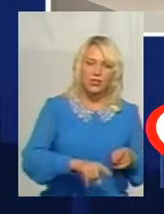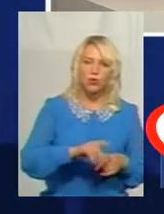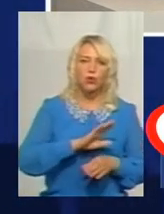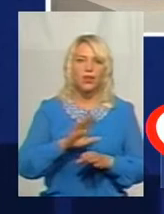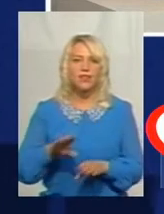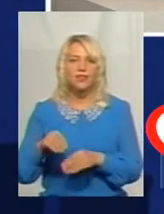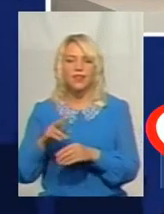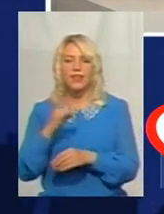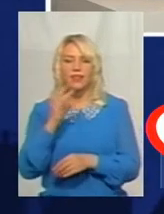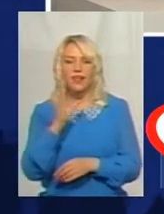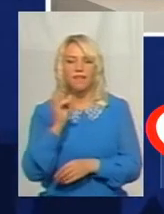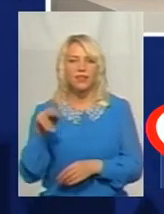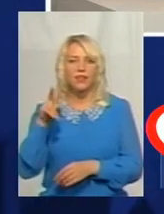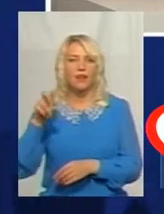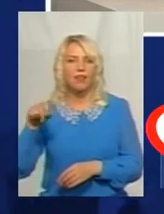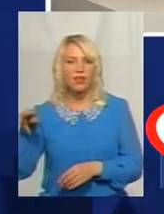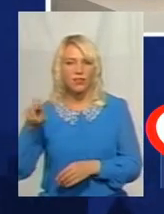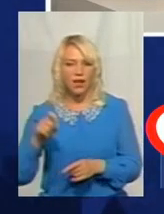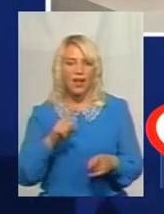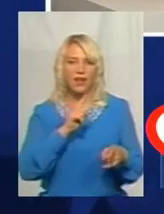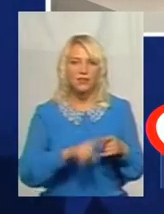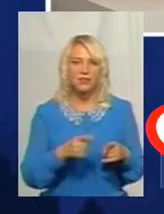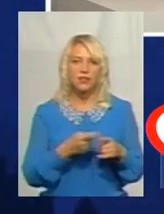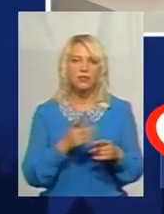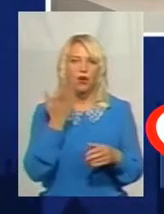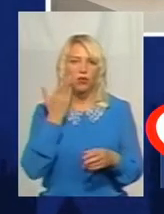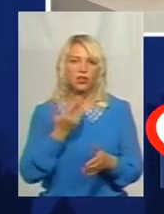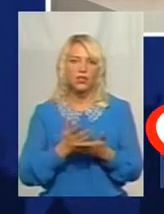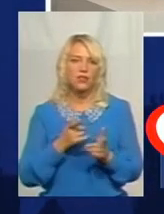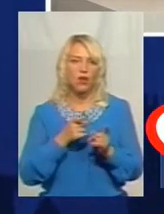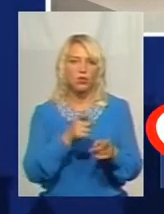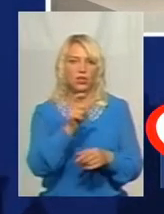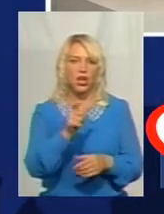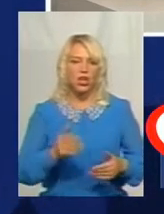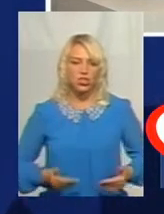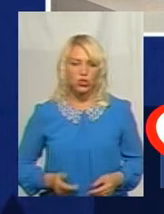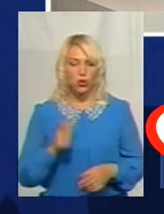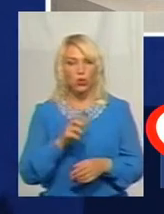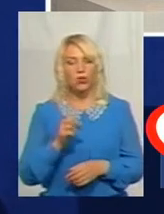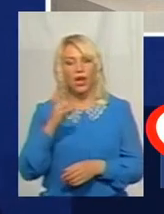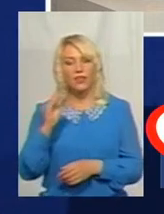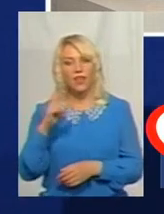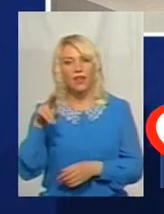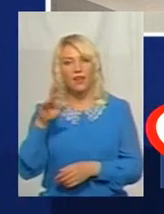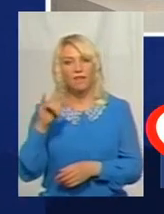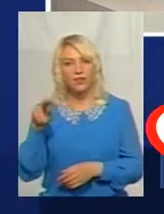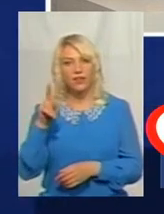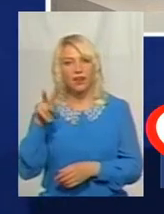речі. Екстрена допомога надається в тих випадках, коли йде загроза життю людини. А невідкладна допомога тоді, коли